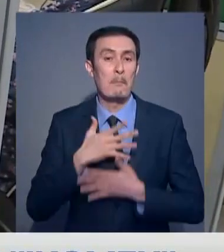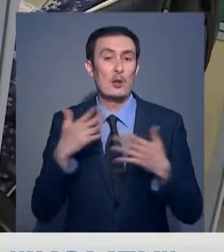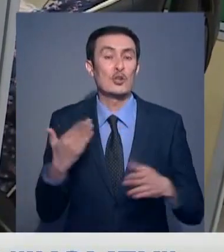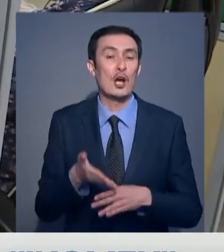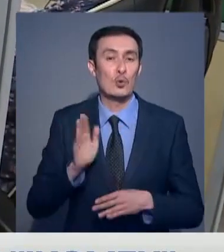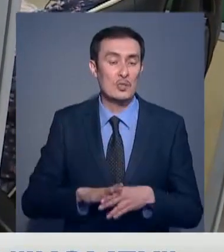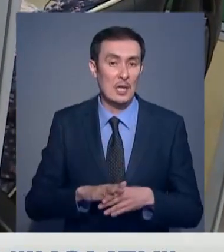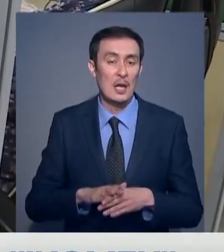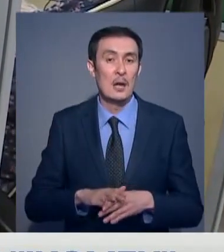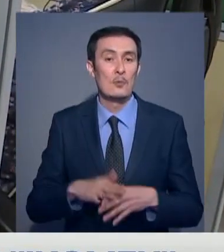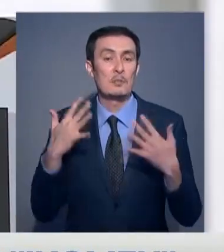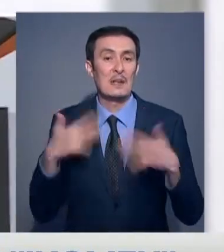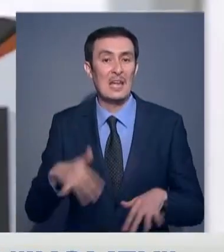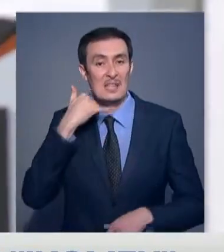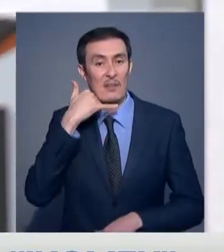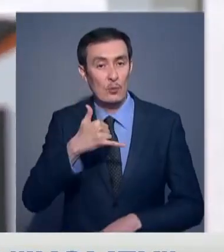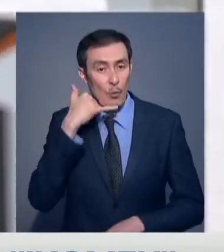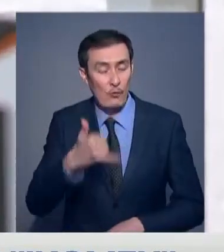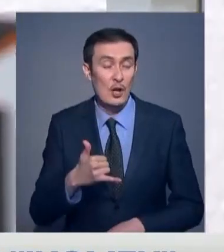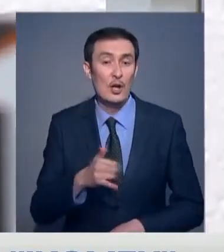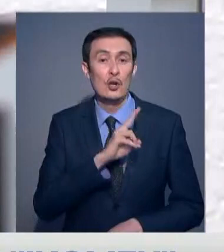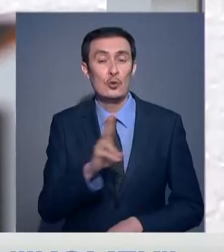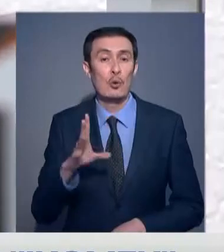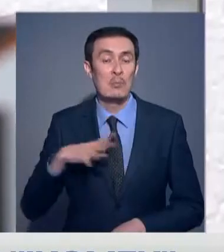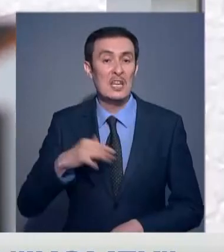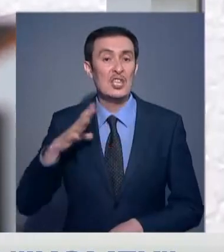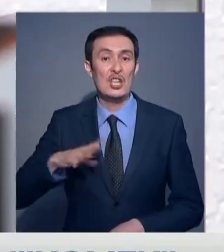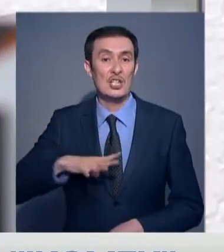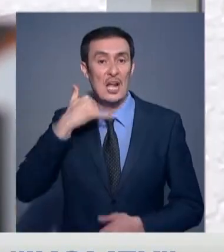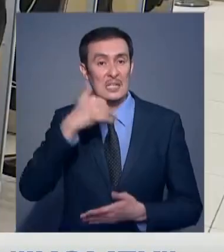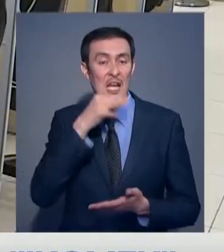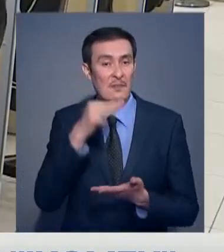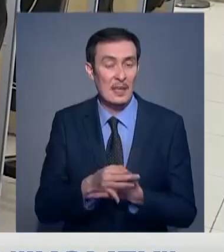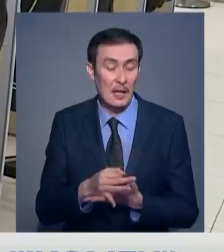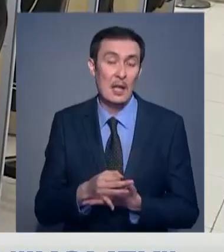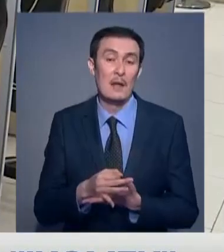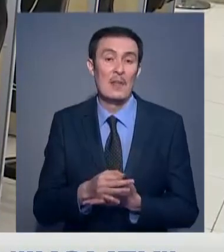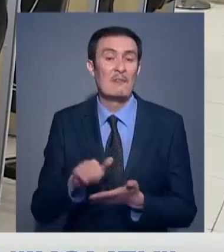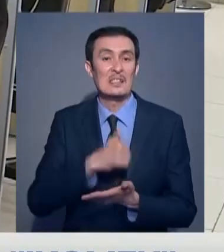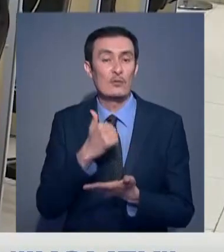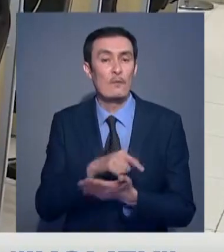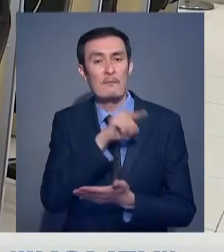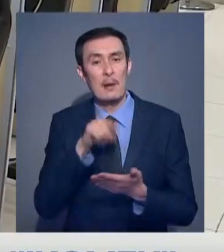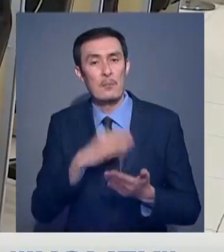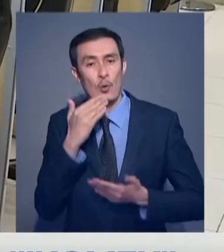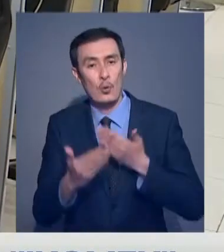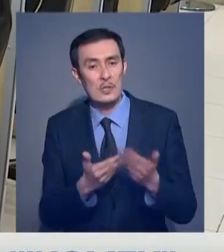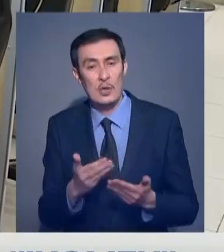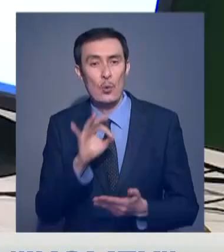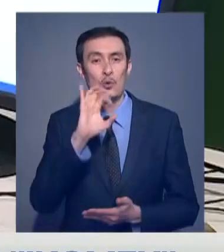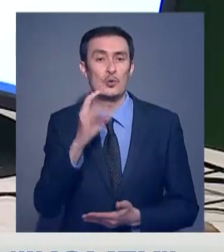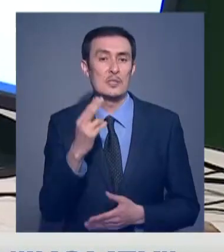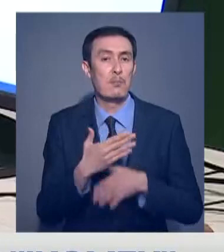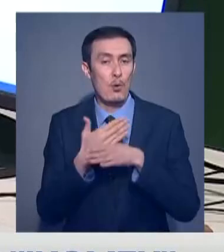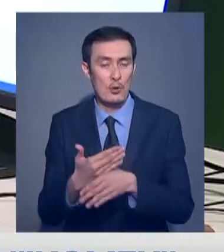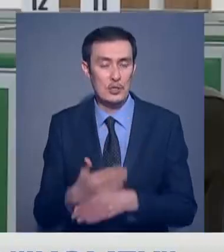большой нагрузки происходит потеря звонков, то есть тех, кто так и не дождался ответа на линии. В основном задают вопросы касательно